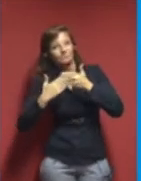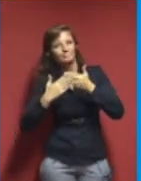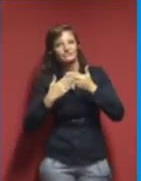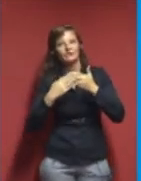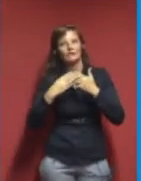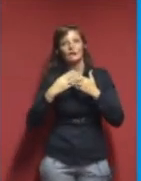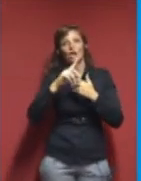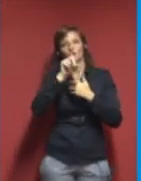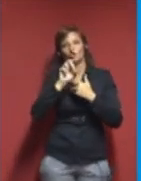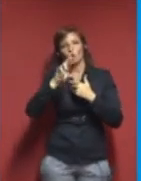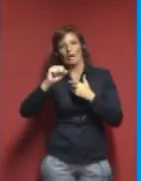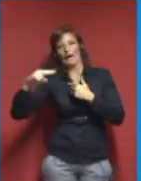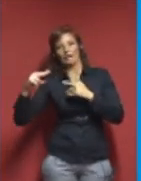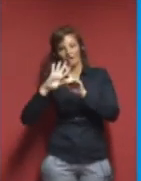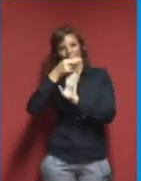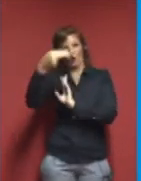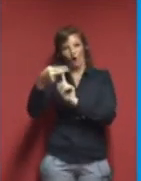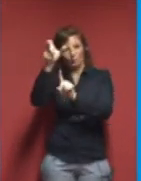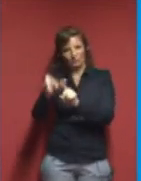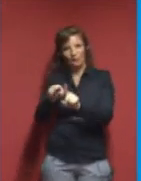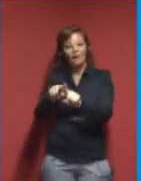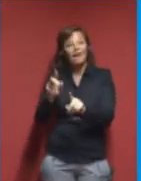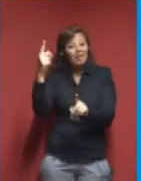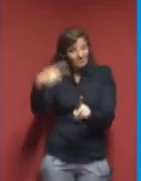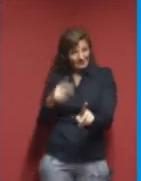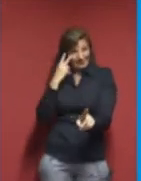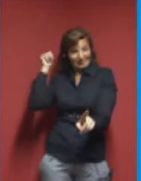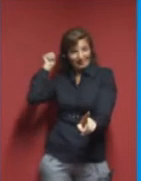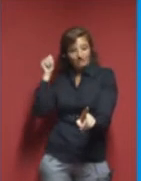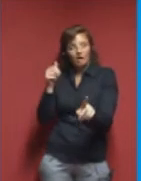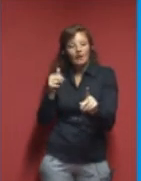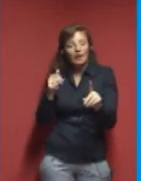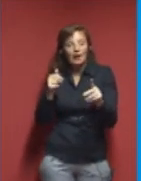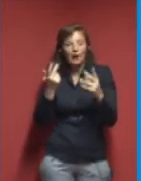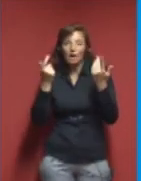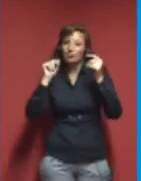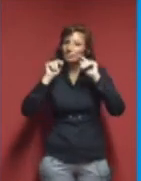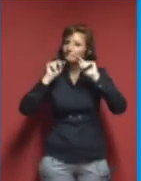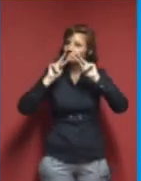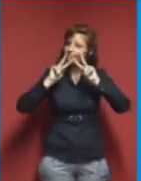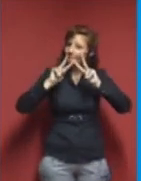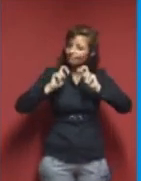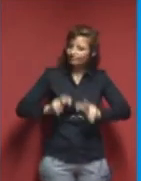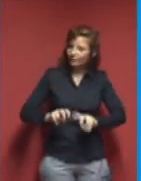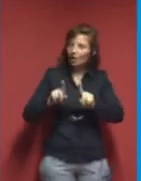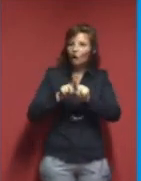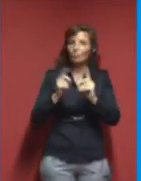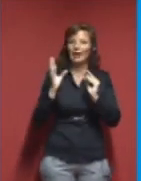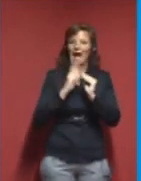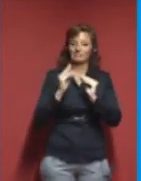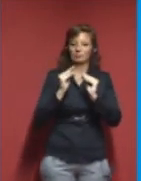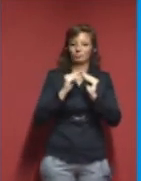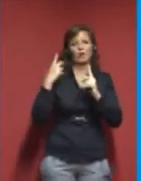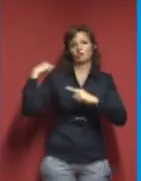si chiama, Zoran si chiama. È un'esplorazione su come mescolare l'artigianato